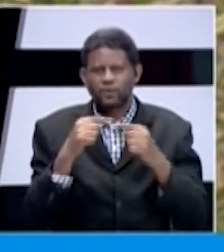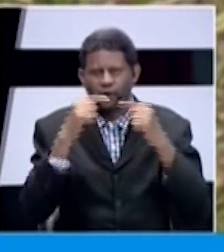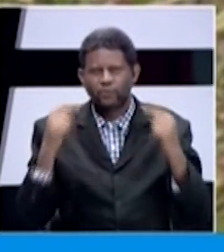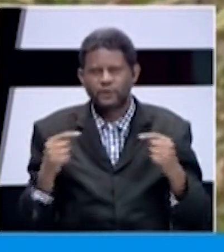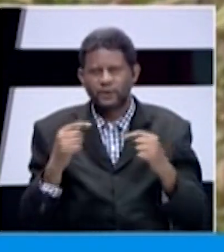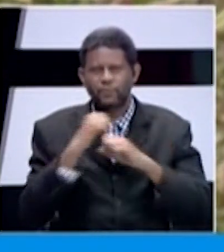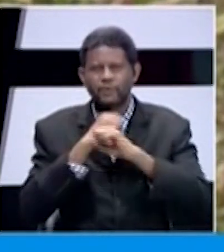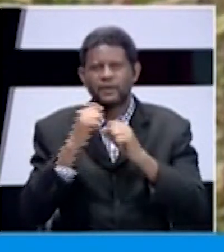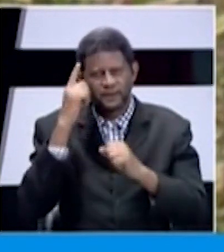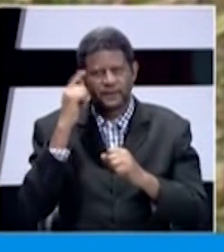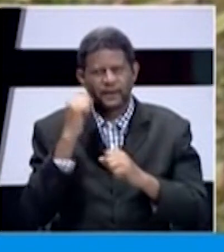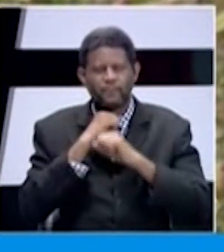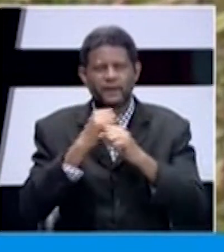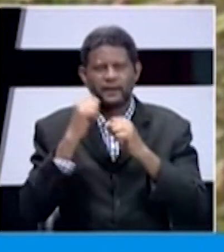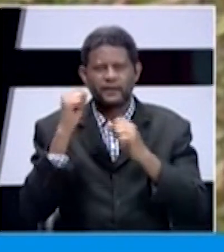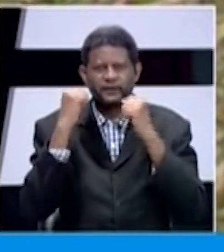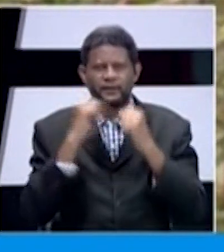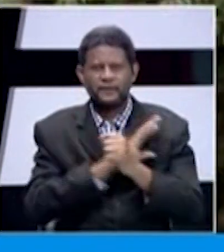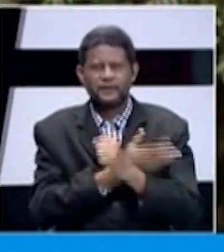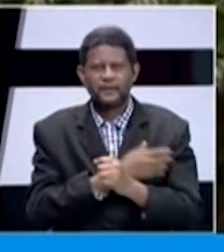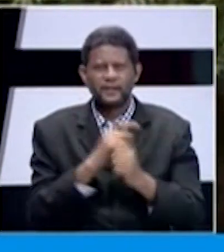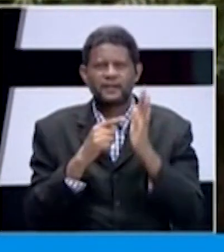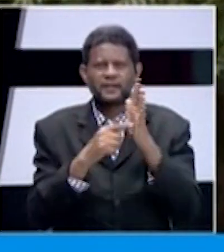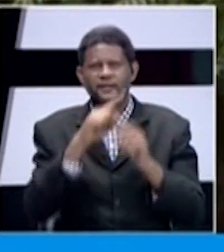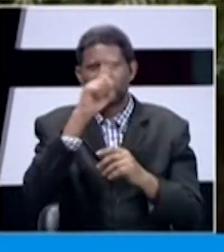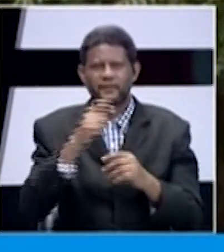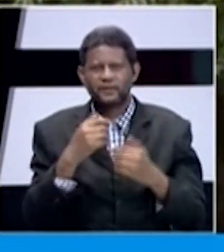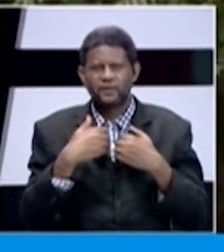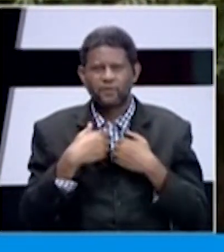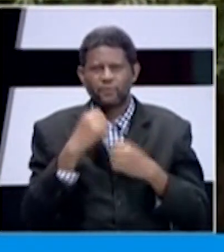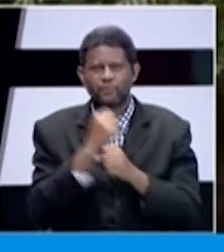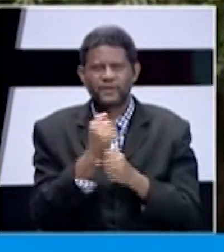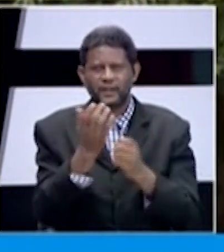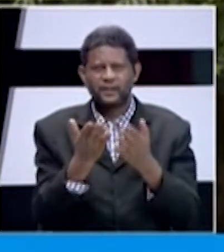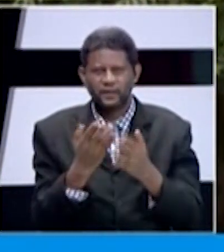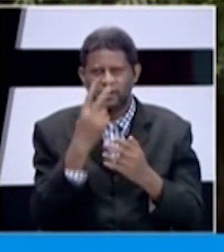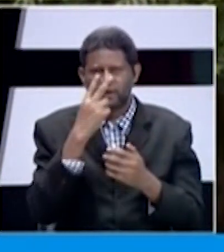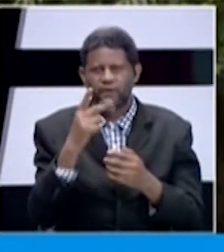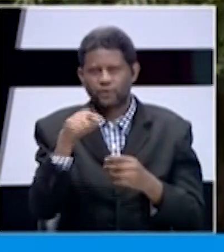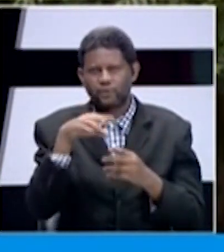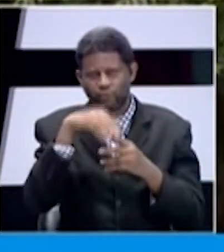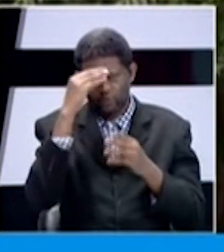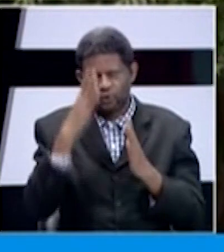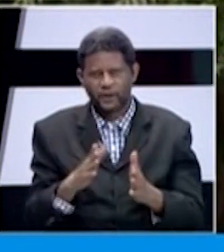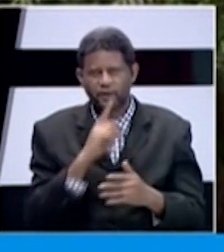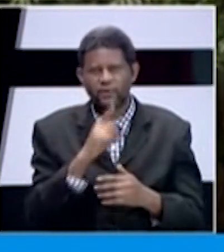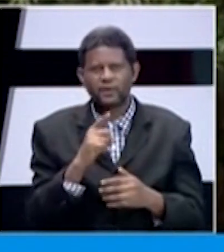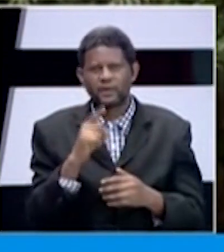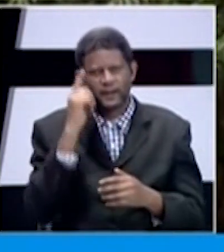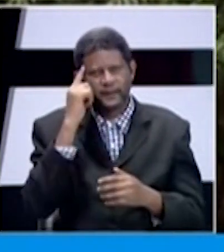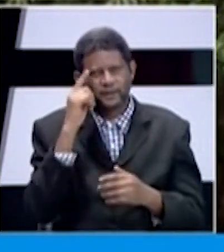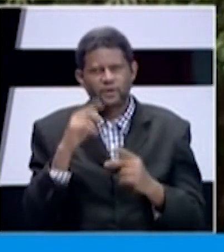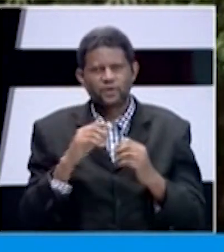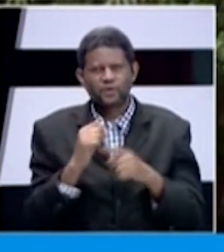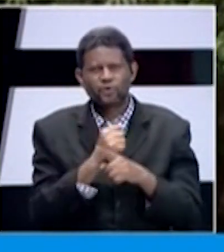مكاتن تجري مخطأ نخطحيل قلت أنتن تحتاتن كلو مسرح يدلي رؤيته تموراتيوم أتحسوا أنا دعمي سلطان بزخنا